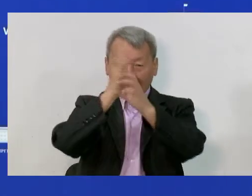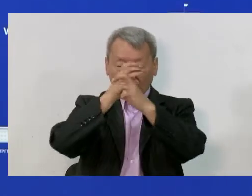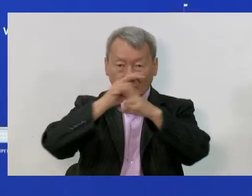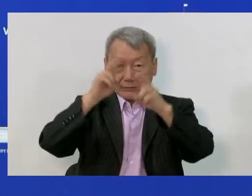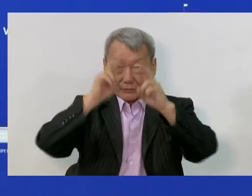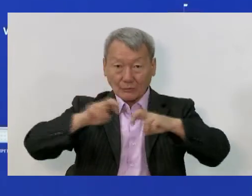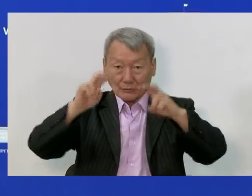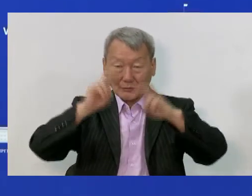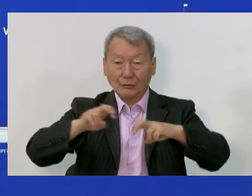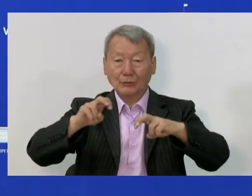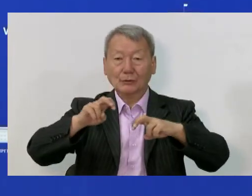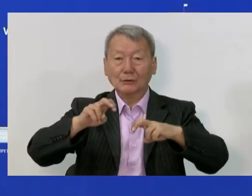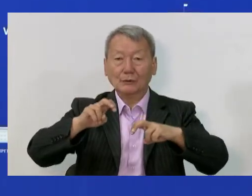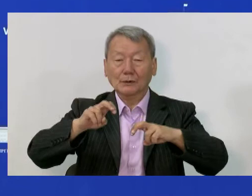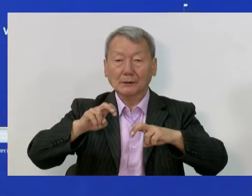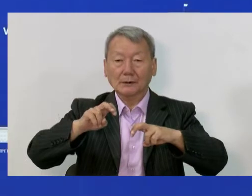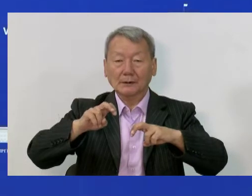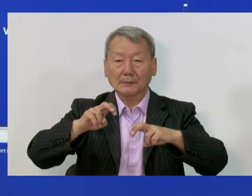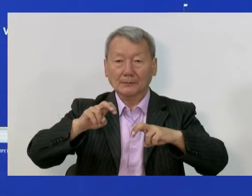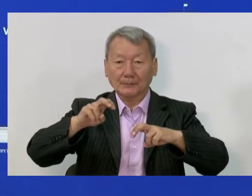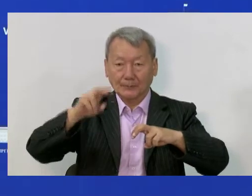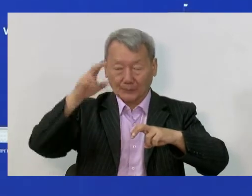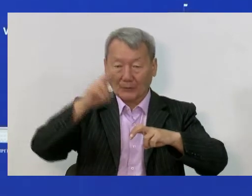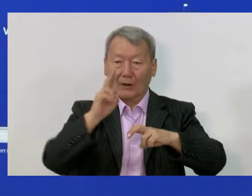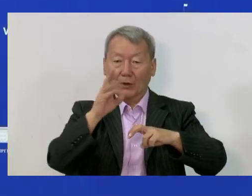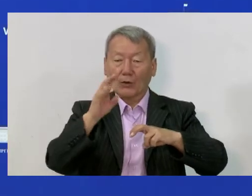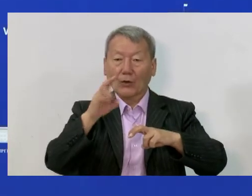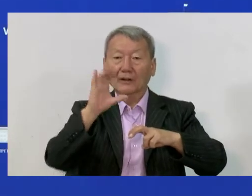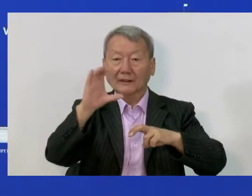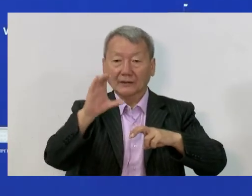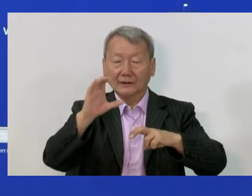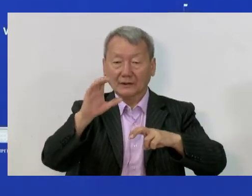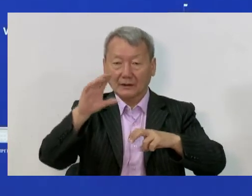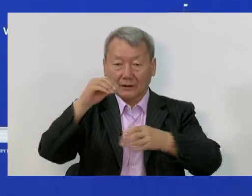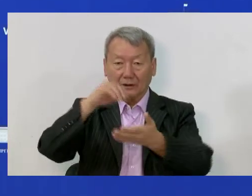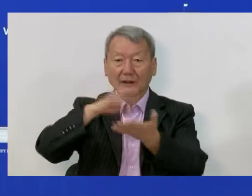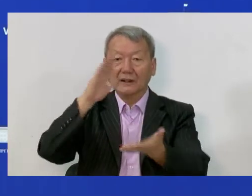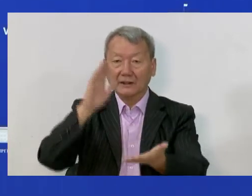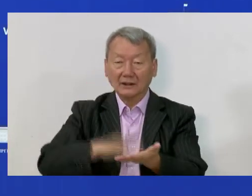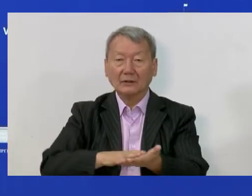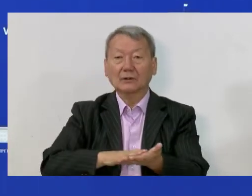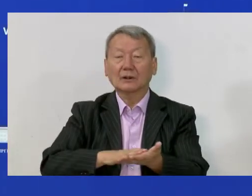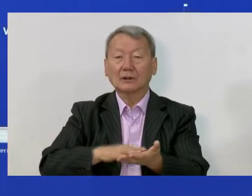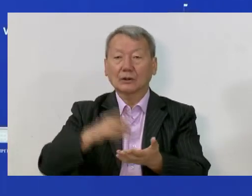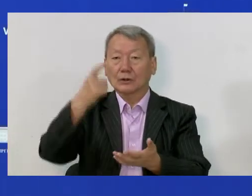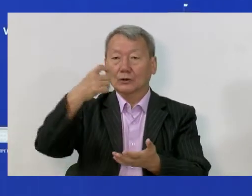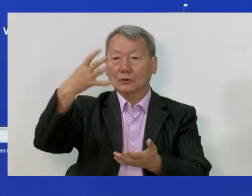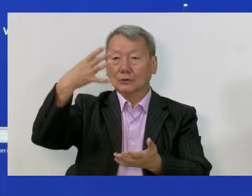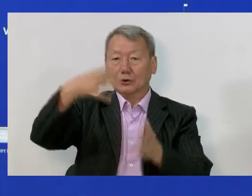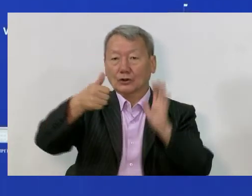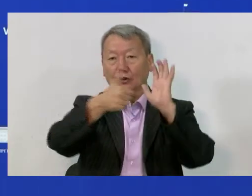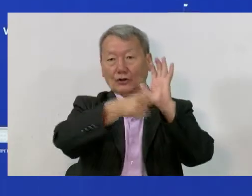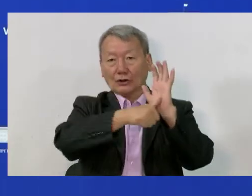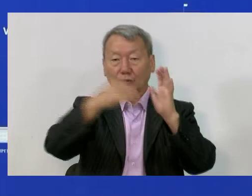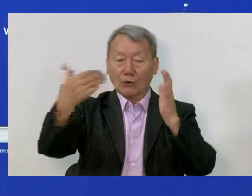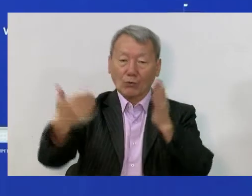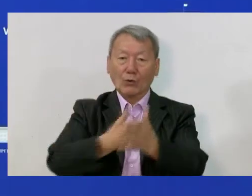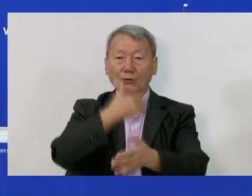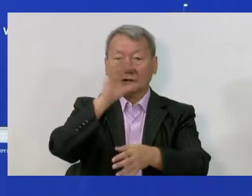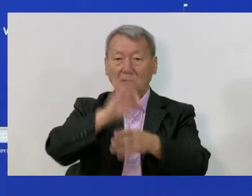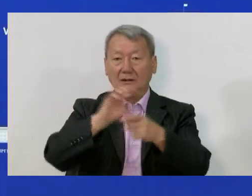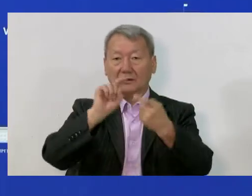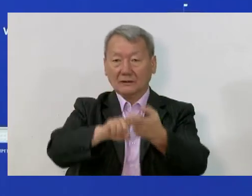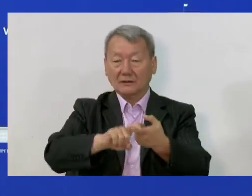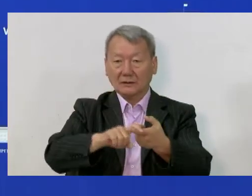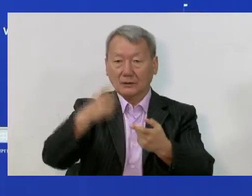подтвержденным диагнозом COVID-19 зарегистрировано 146 новых случаев.